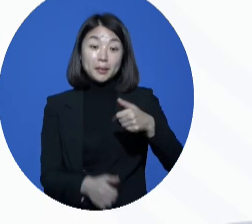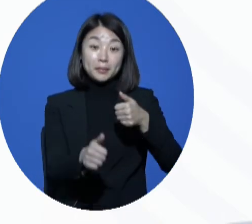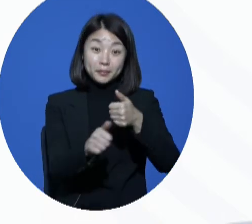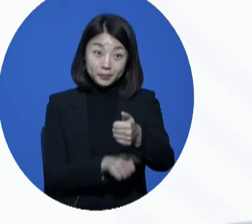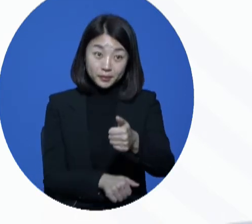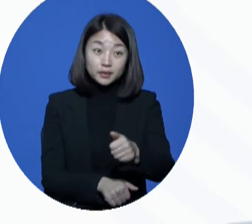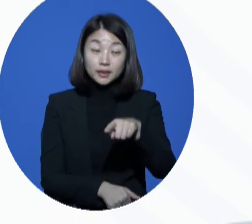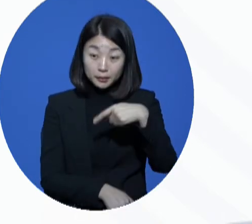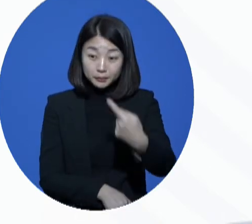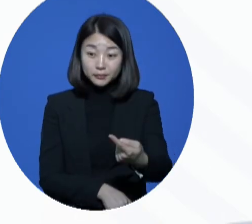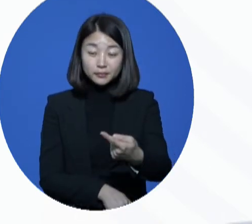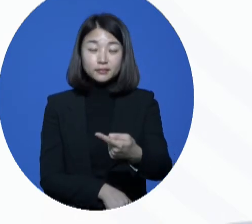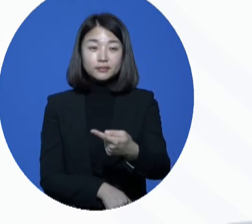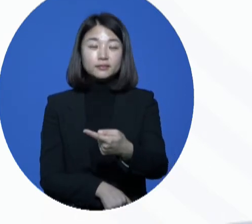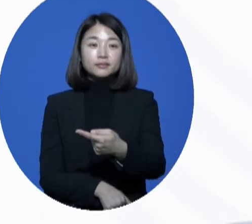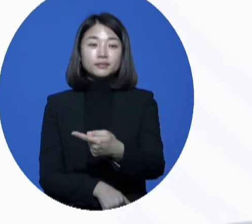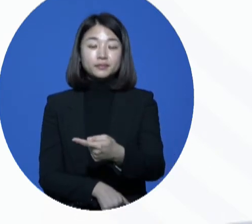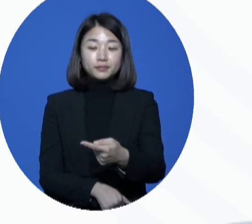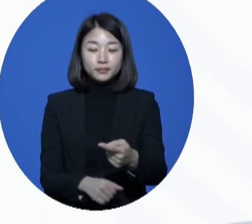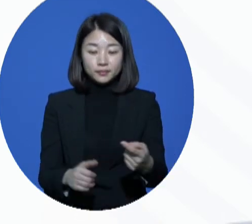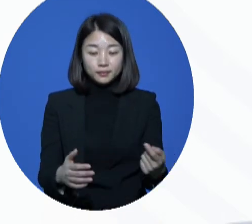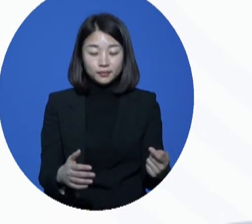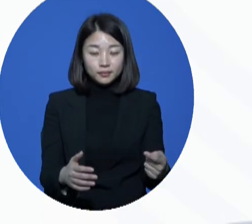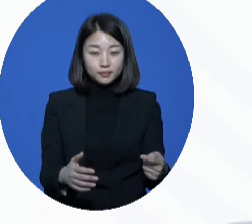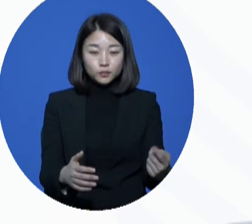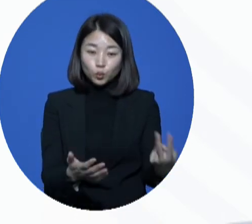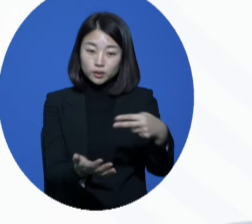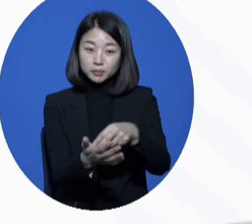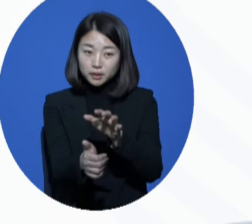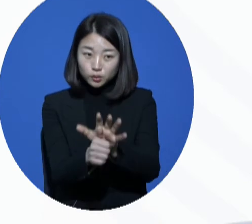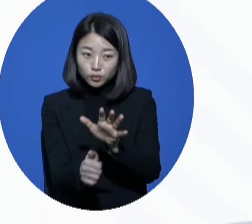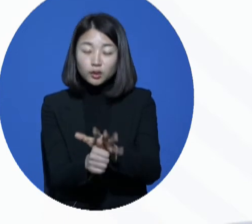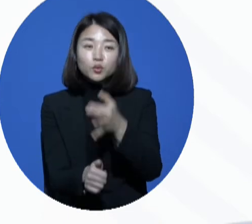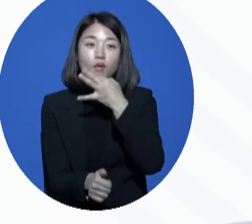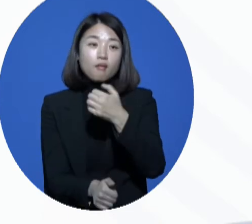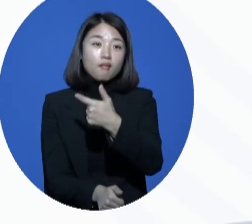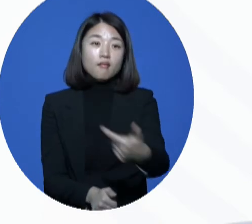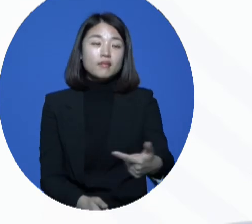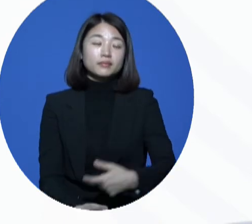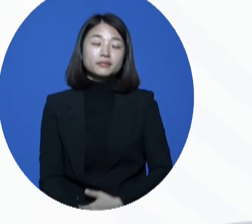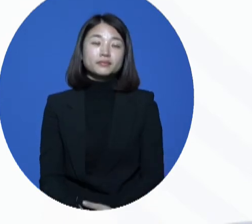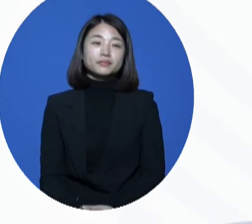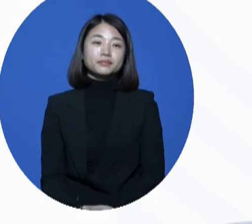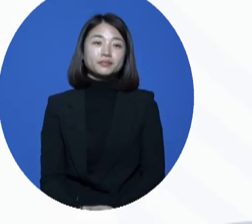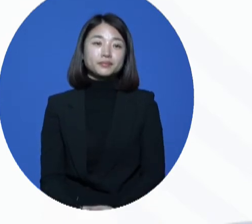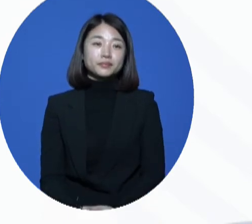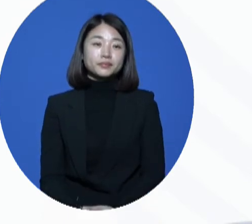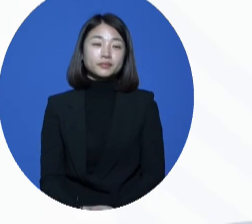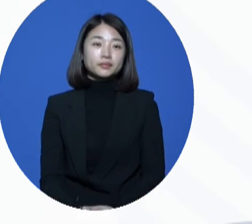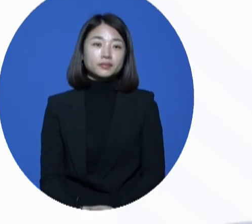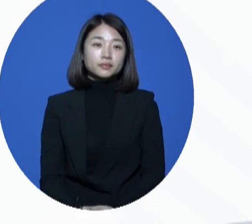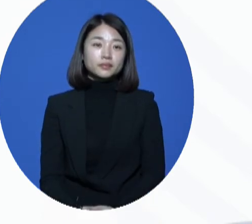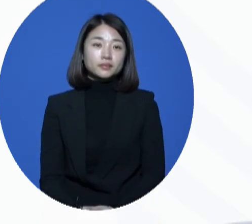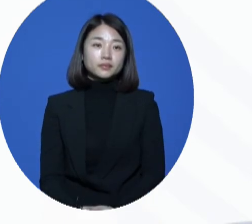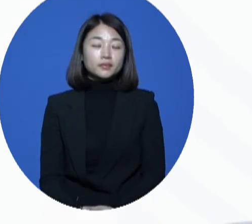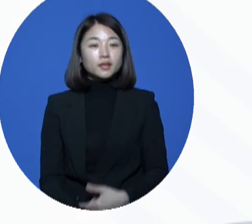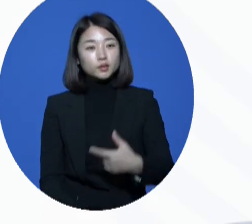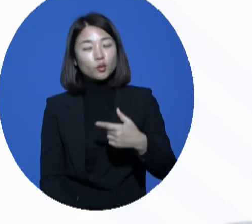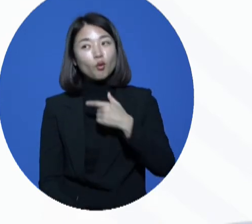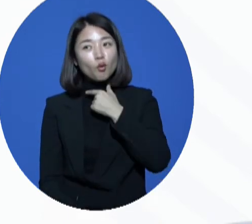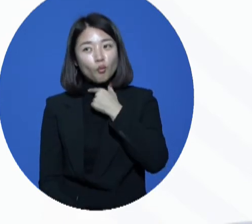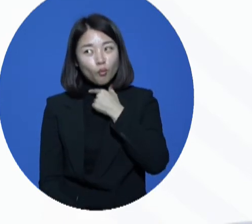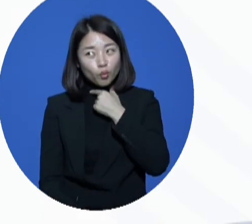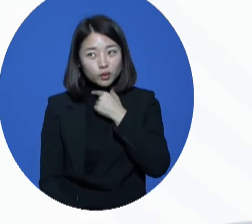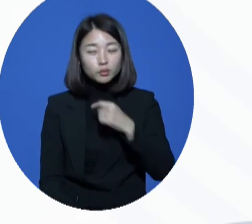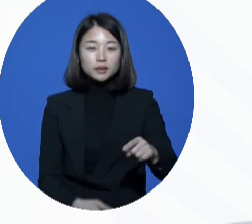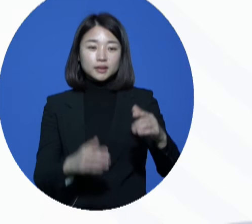탈시설 운동을 또 굉장히 크게 지원하는 효과도 있었고요. 그 소송을 계기로 이렇게 당사자분들이 나와서 특별한 집들이를